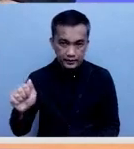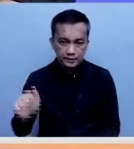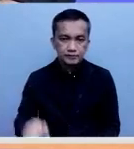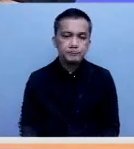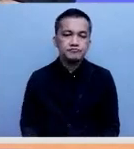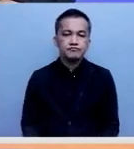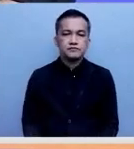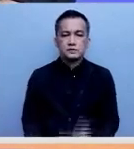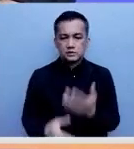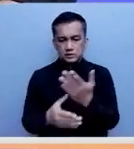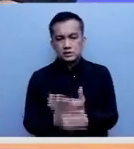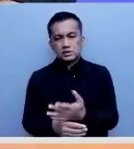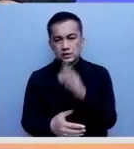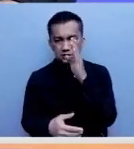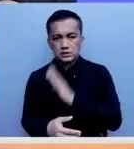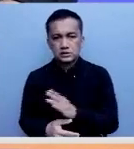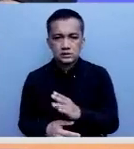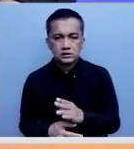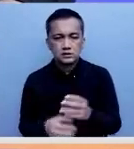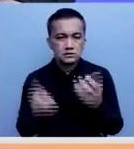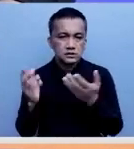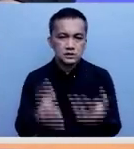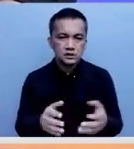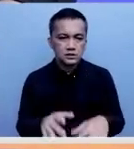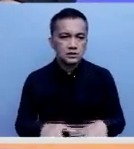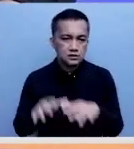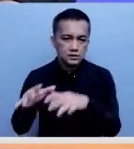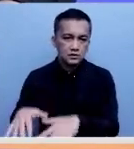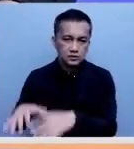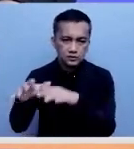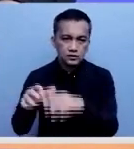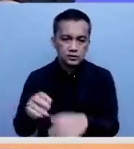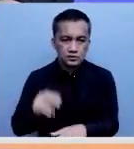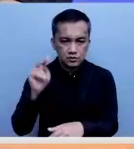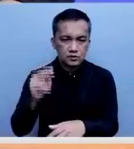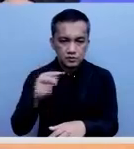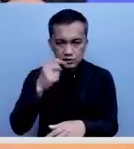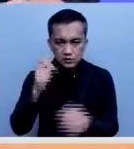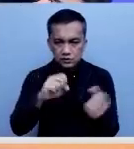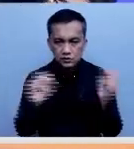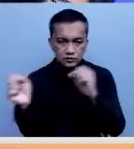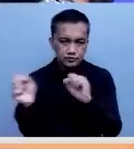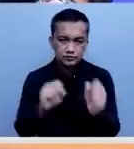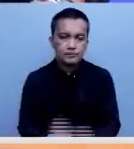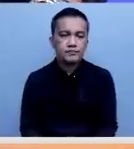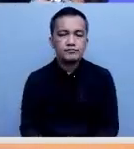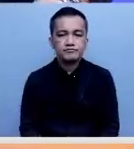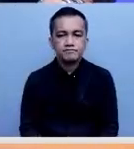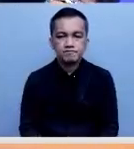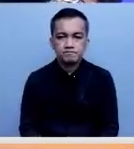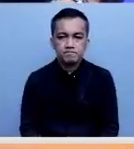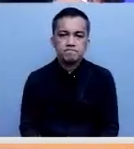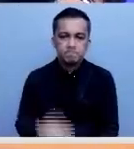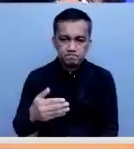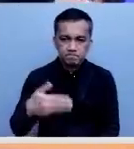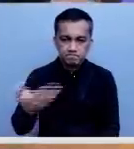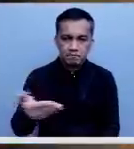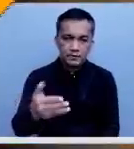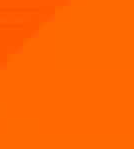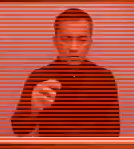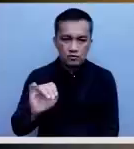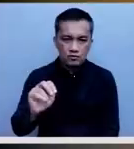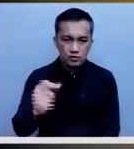Perwisyo at pinsala ang dala ng kaliwat kanang baha sa norte na dala ng masamang panahon. Nasa frontline ng balitang yan si Mon